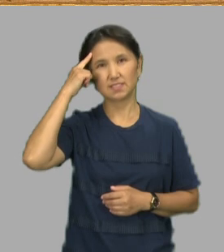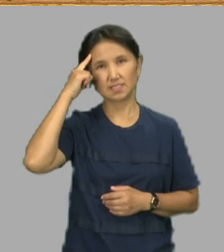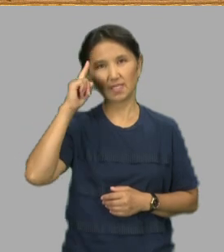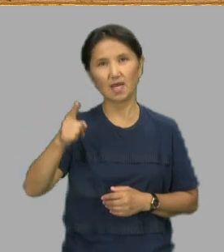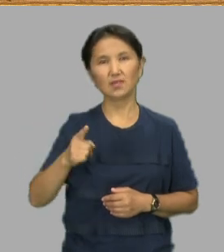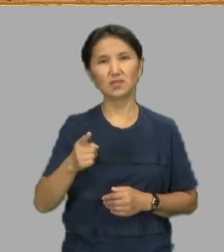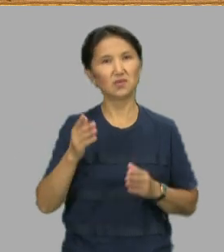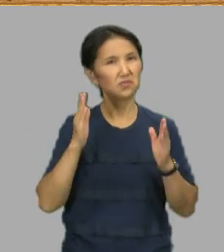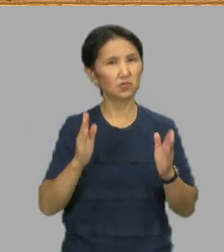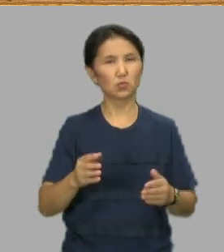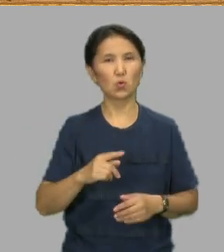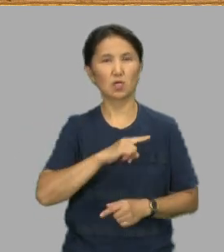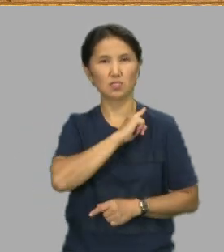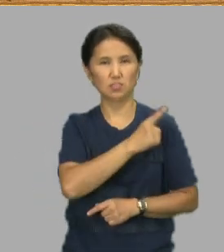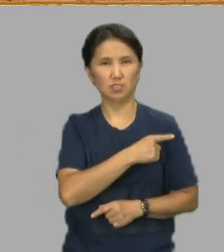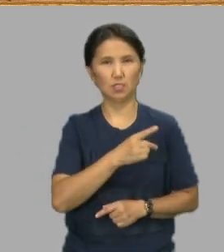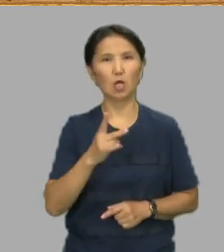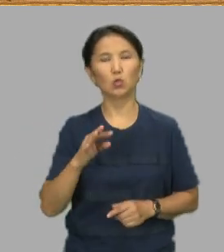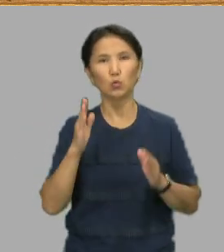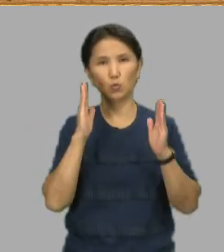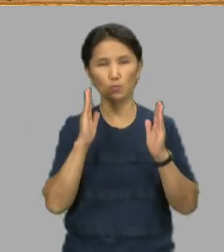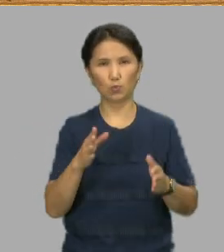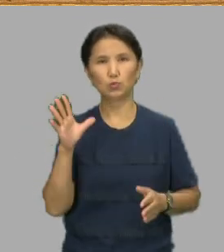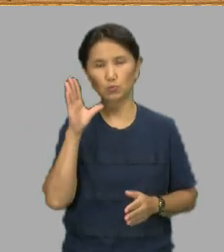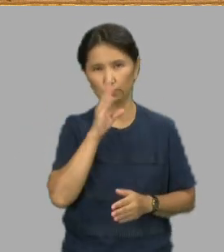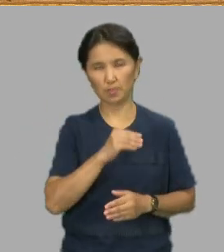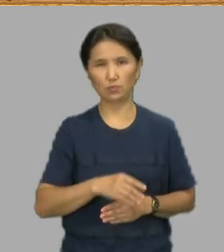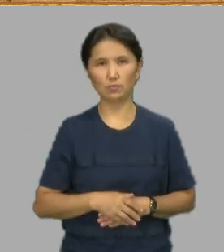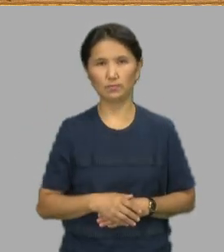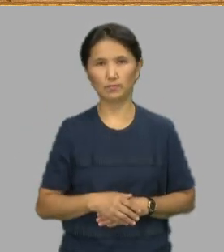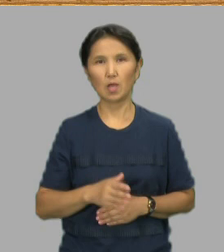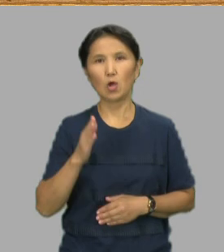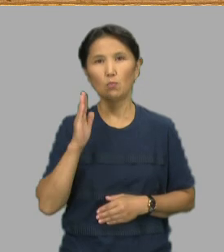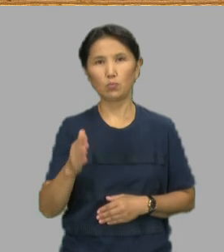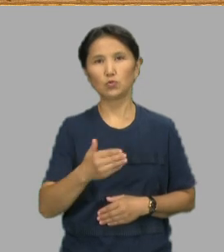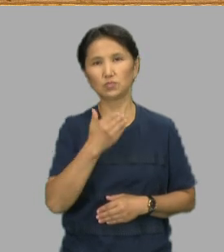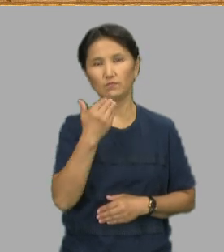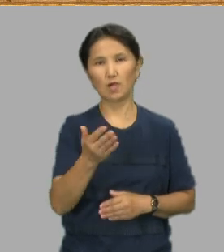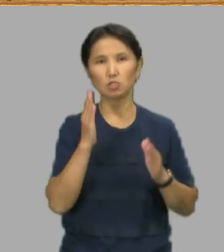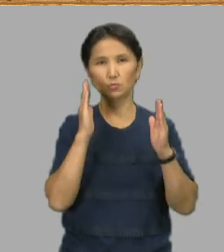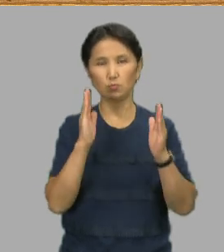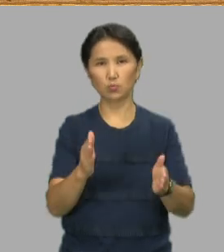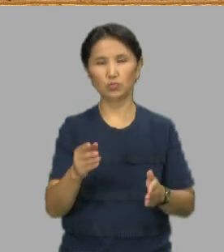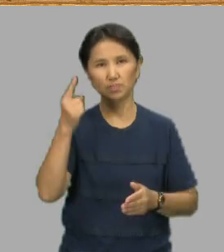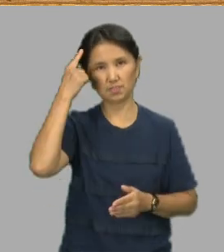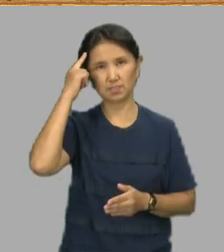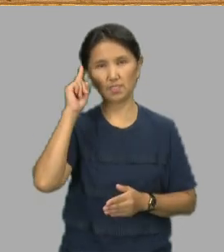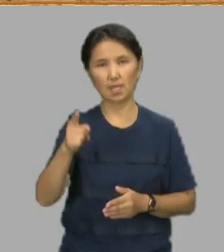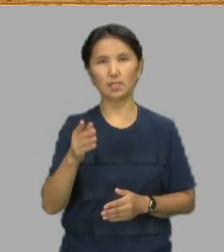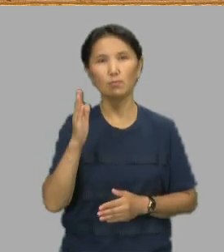Знание – не только сила, но и путь к успеху. Пусть ваш путь к